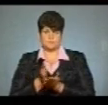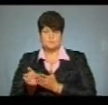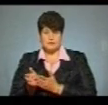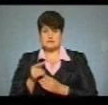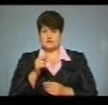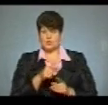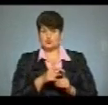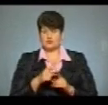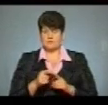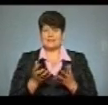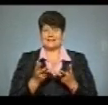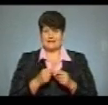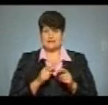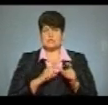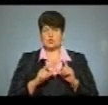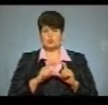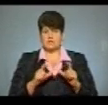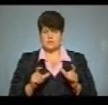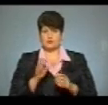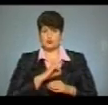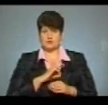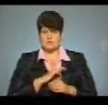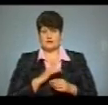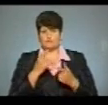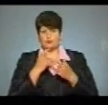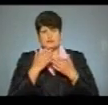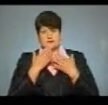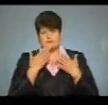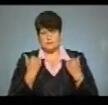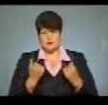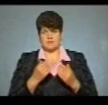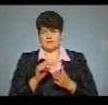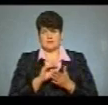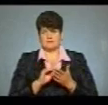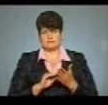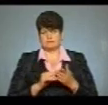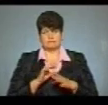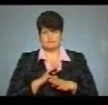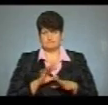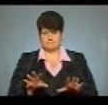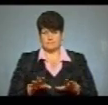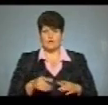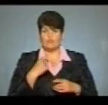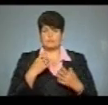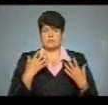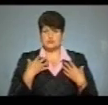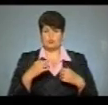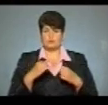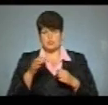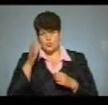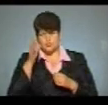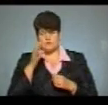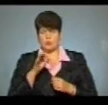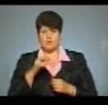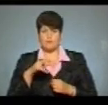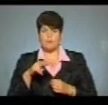його словами, скільки студентів і учнів в день користуються тролейбусом, інформації немає, статистики не ведуть. За словами начальниці управління освіти міськради Ольги